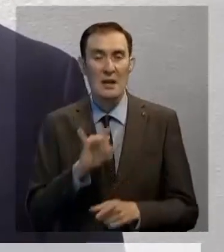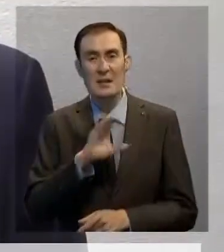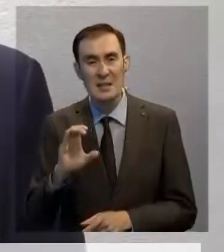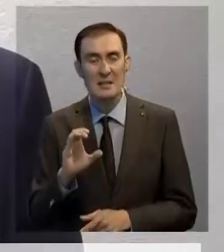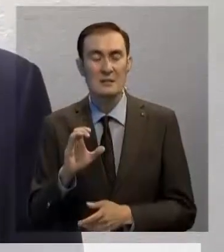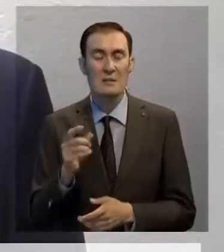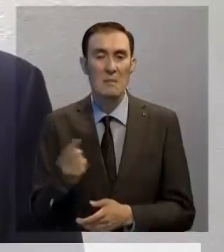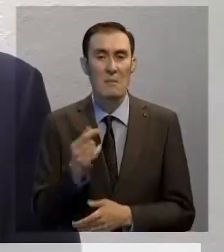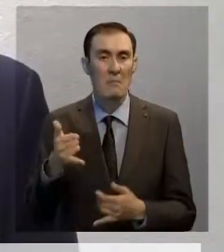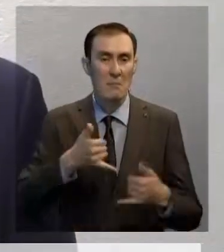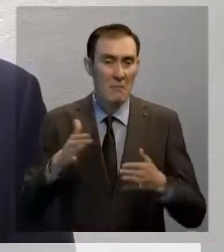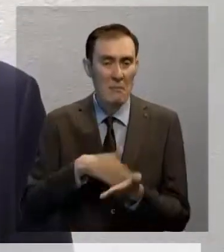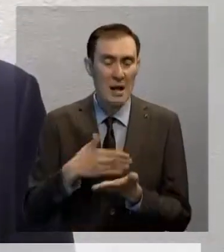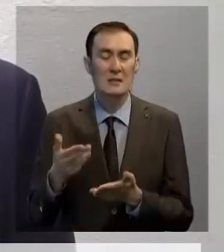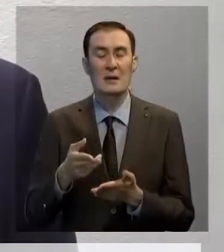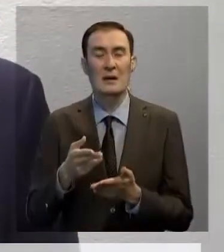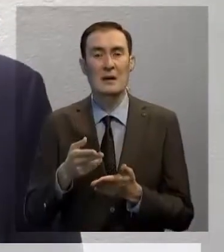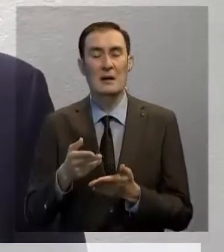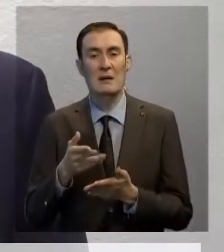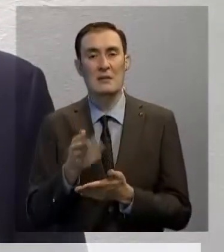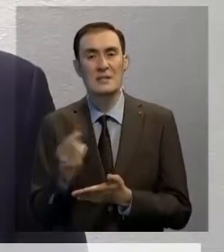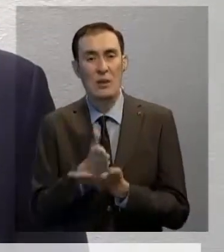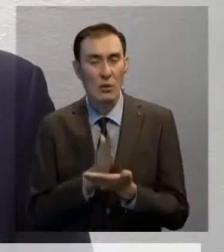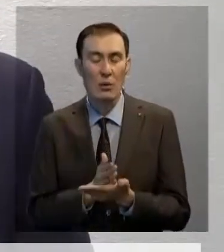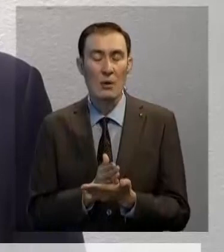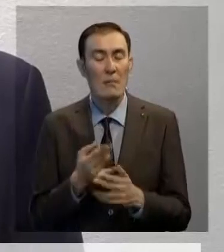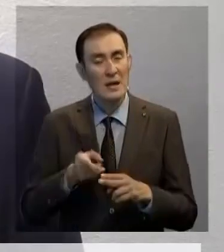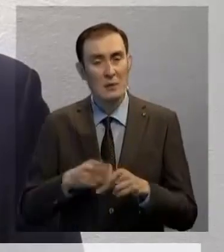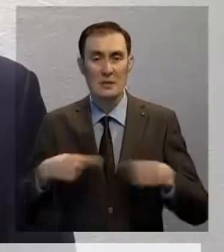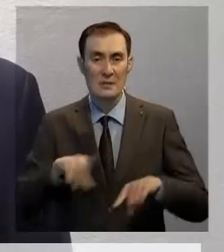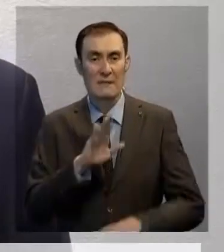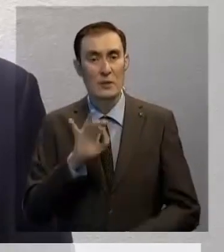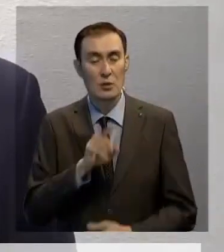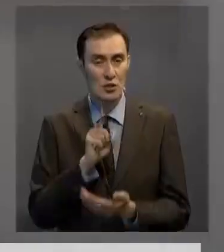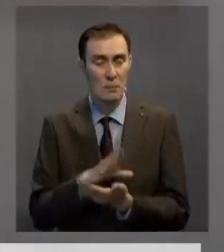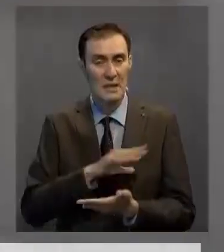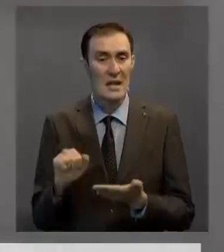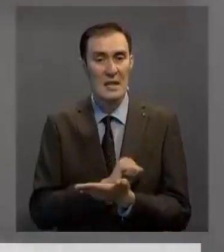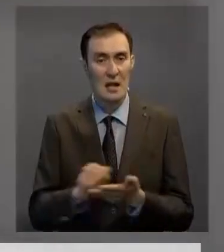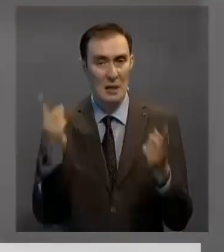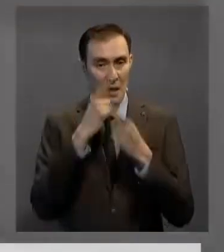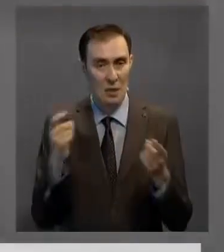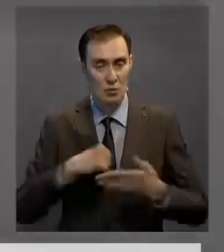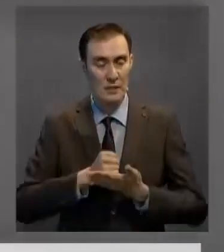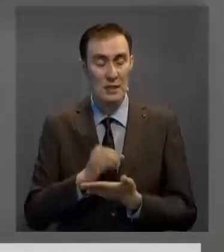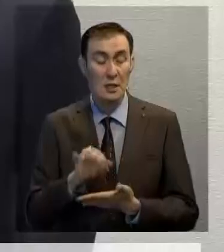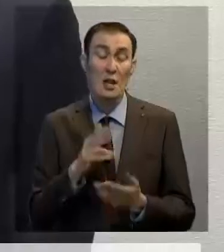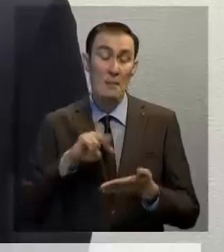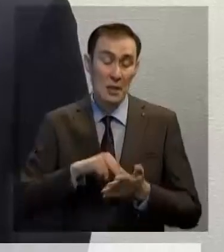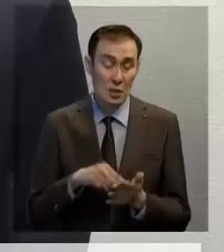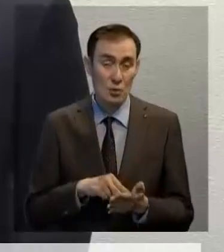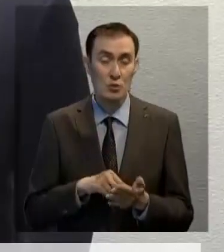масло. Поэтому ВТО, как глобальная организация, предполагает принять соответствующую декларацию. И планируется,